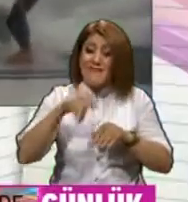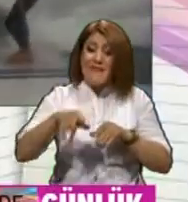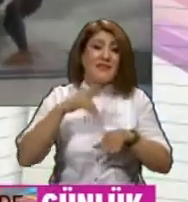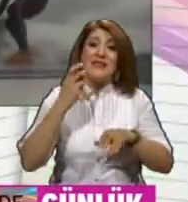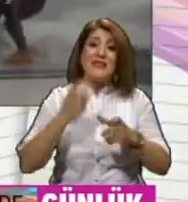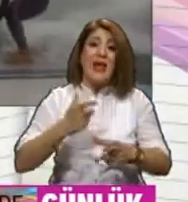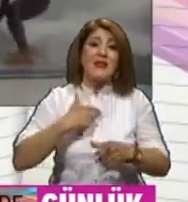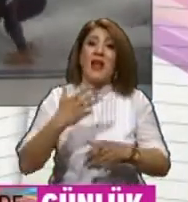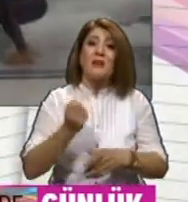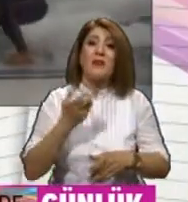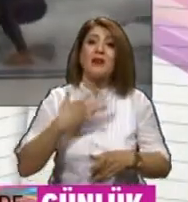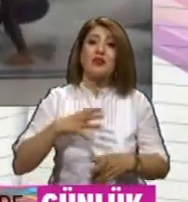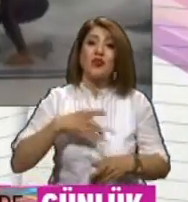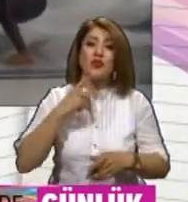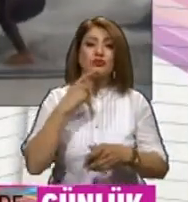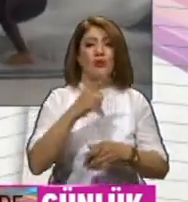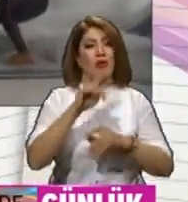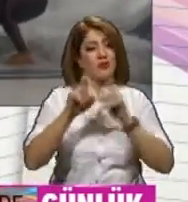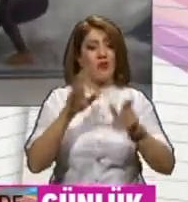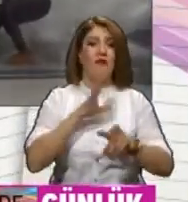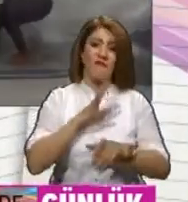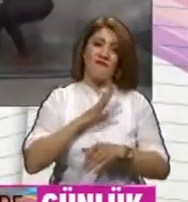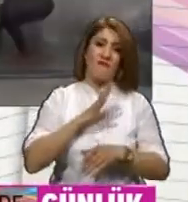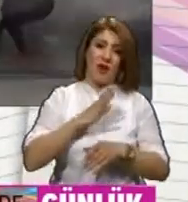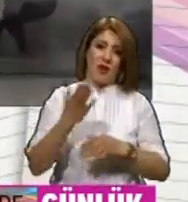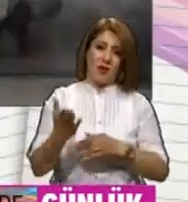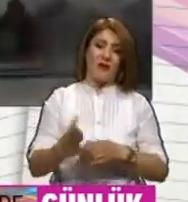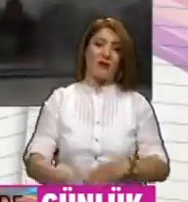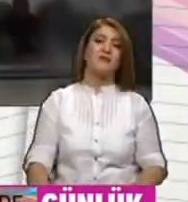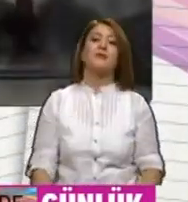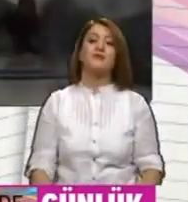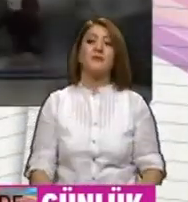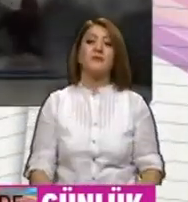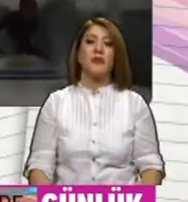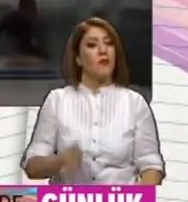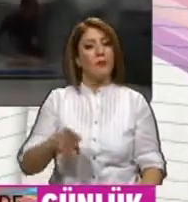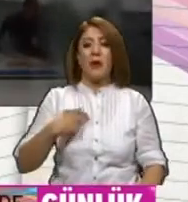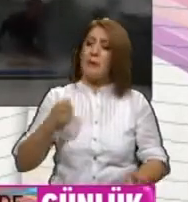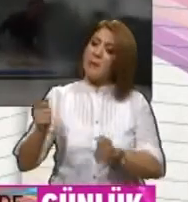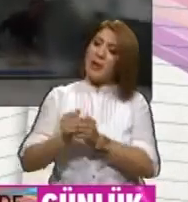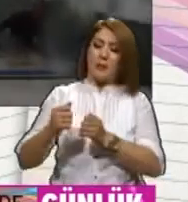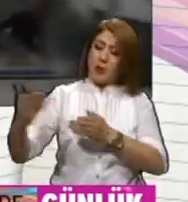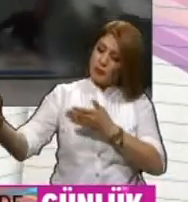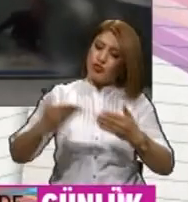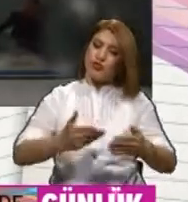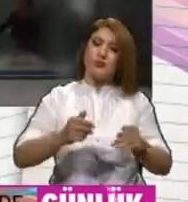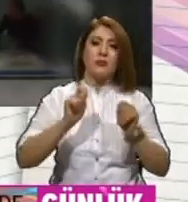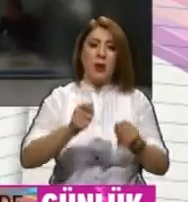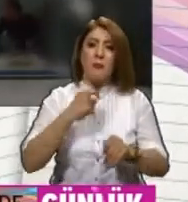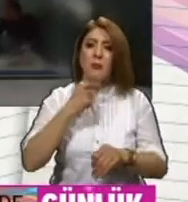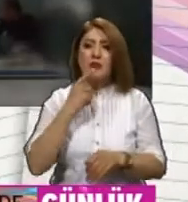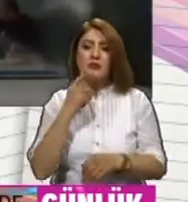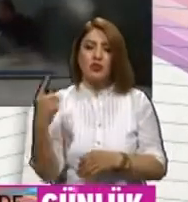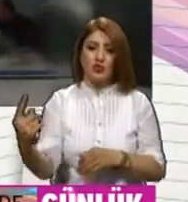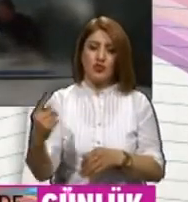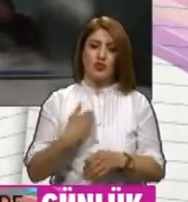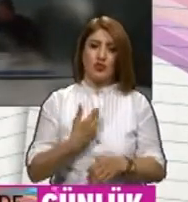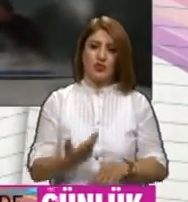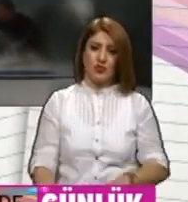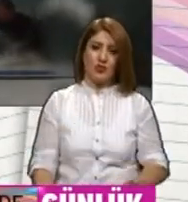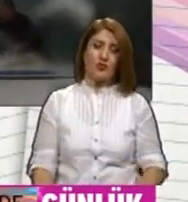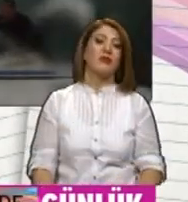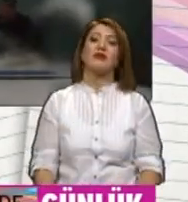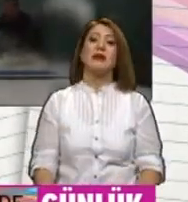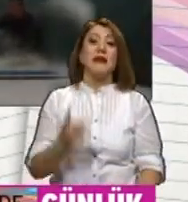Norveç'ten. gibi sorularla karşılaşıyoruz. Evet. Bordumuzu paylaşıyoruz. Sırf